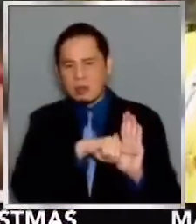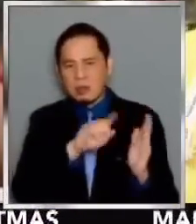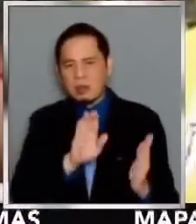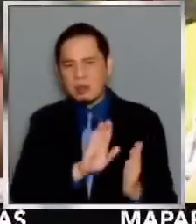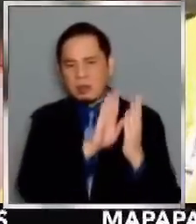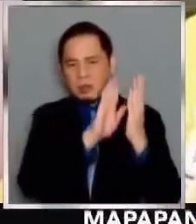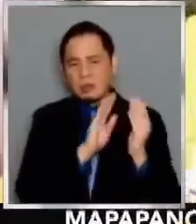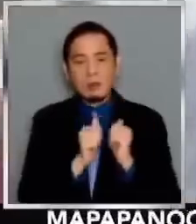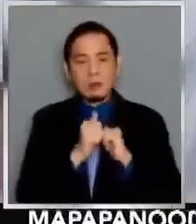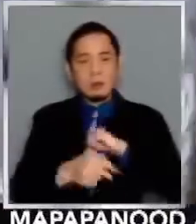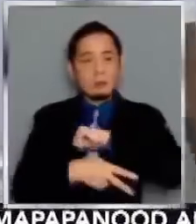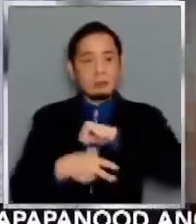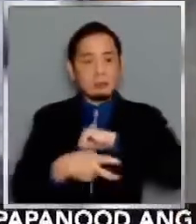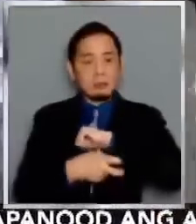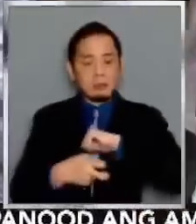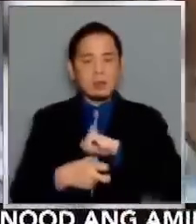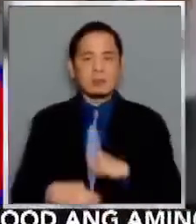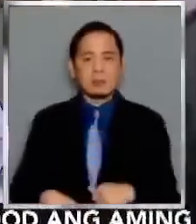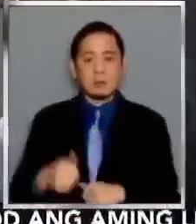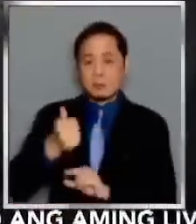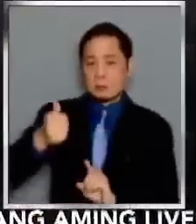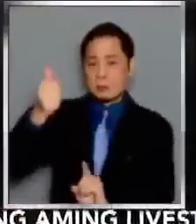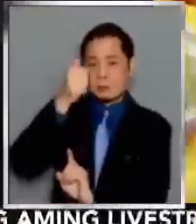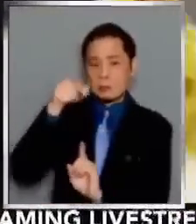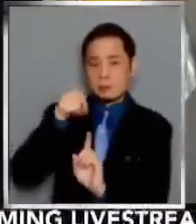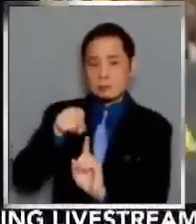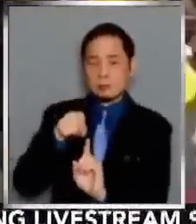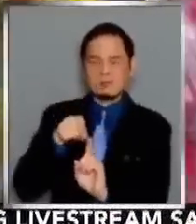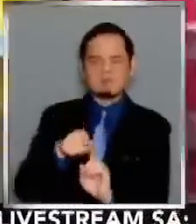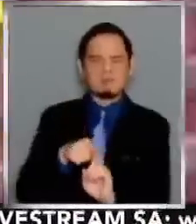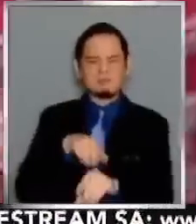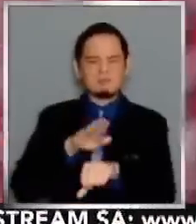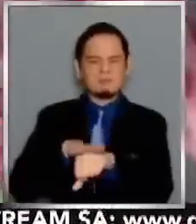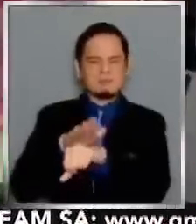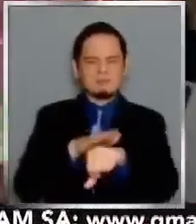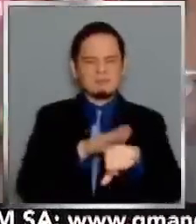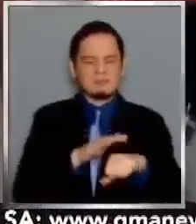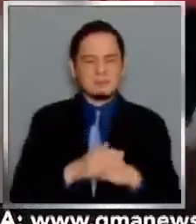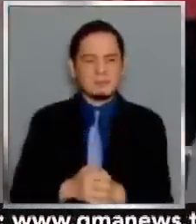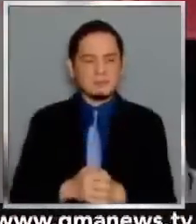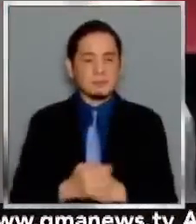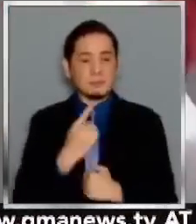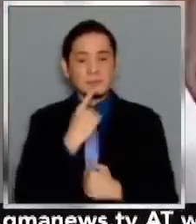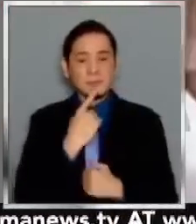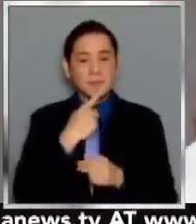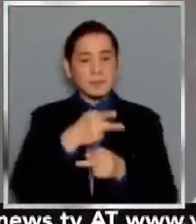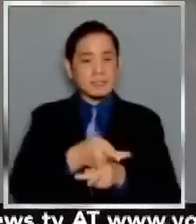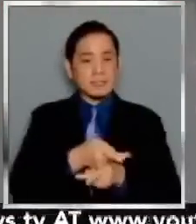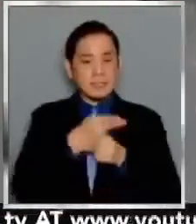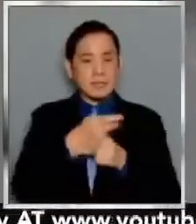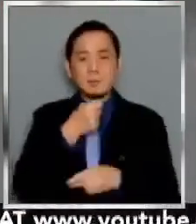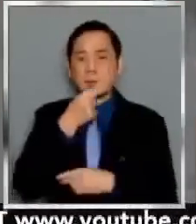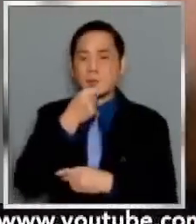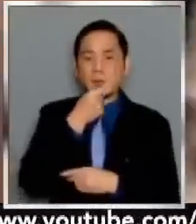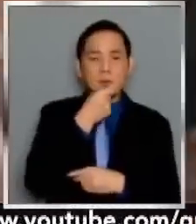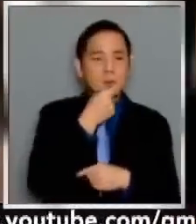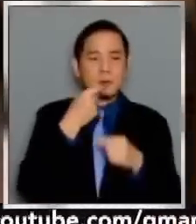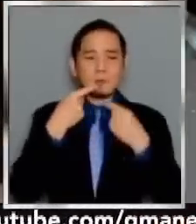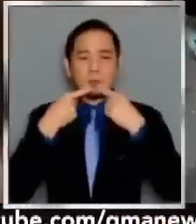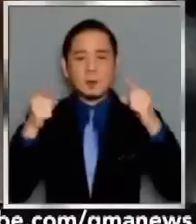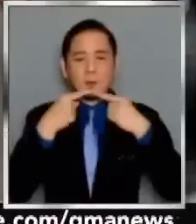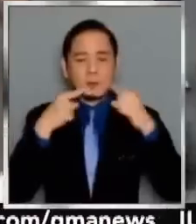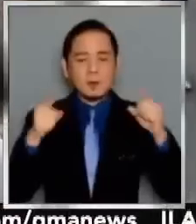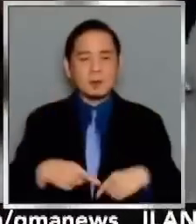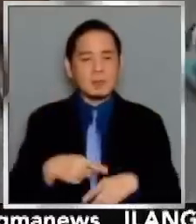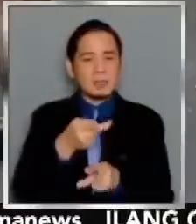ganitong paalala. Mag-ingat po tayo sa mga mandurukon. Ingatan din po natin ang ating mga cellphone, bag